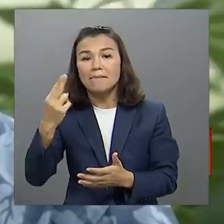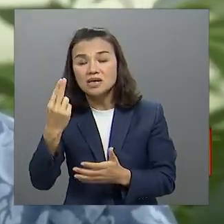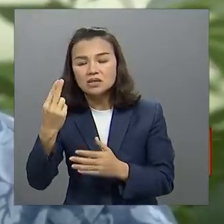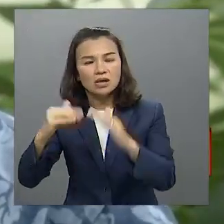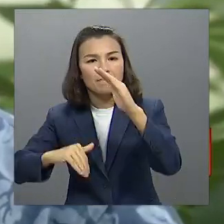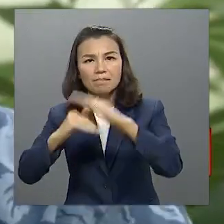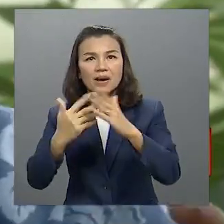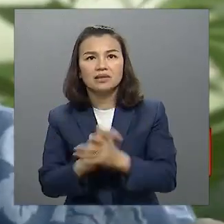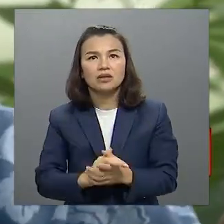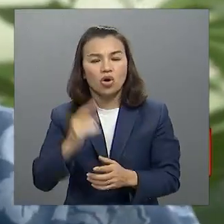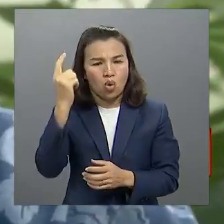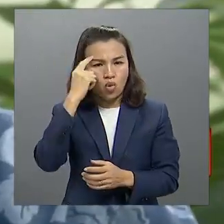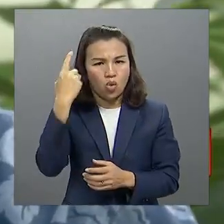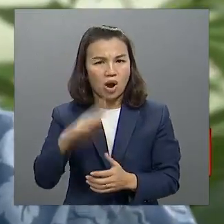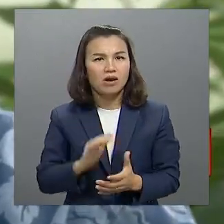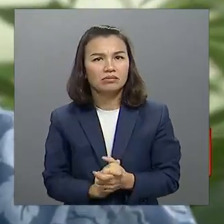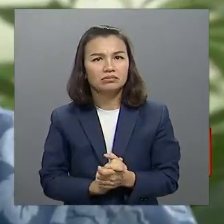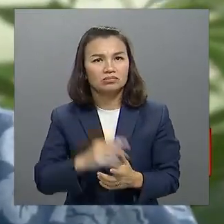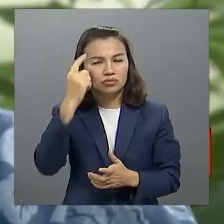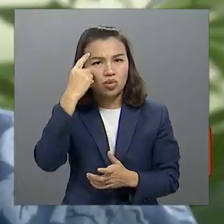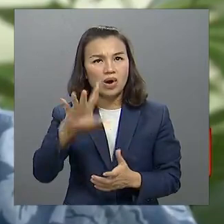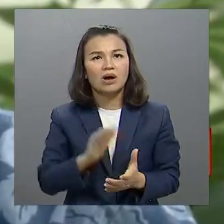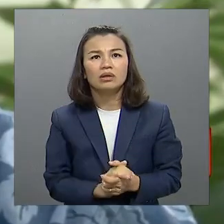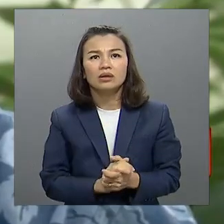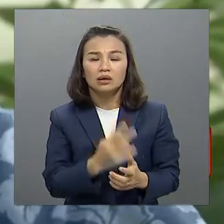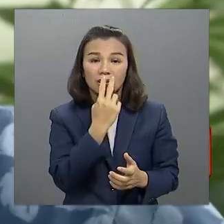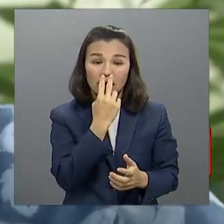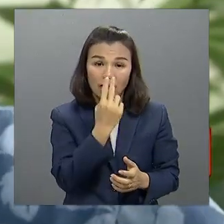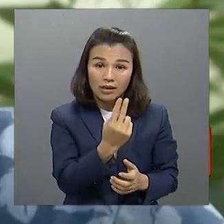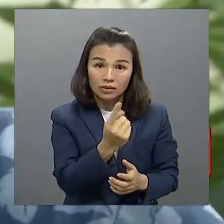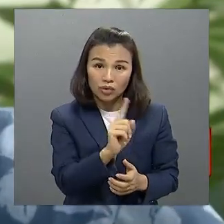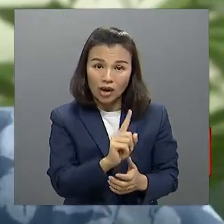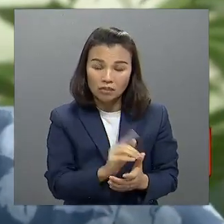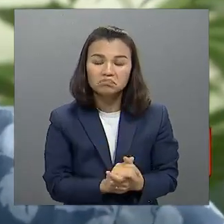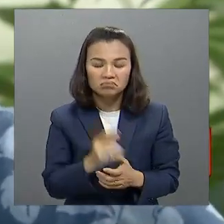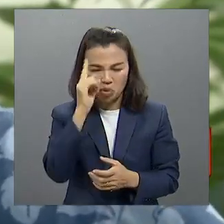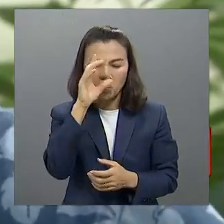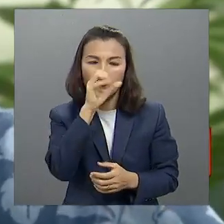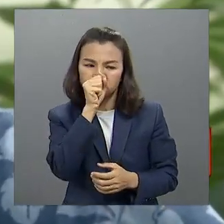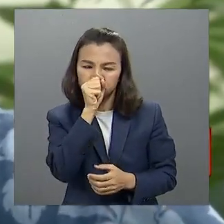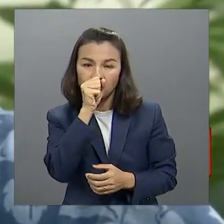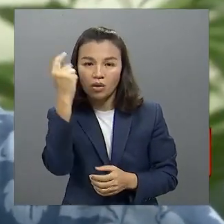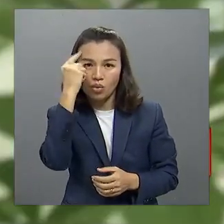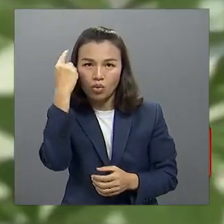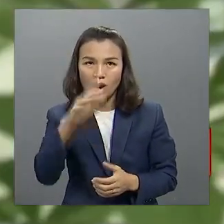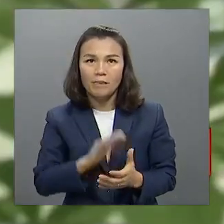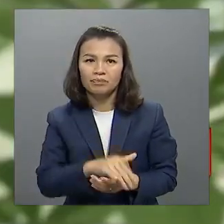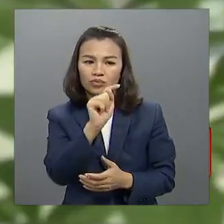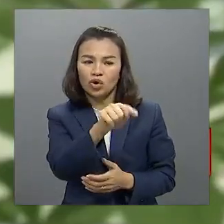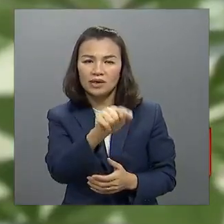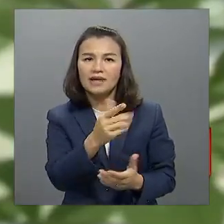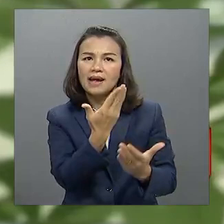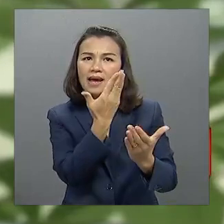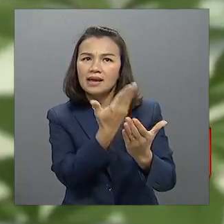นั้นแล้วมองไปว่าไอ้ตัวนี้ต้นทุนมันทำ